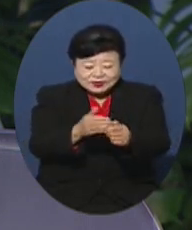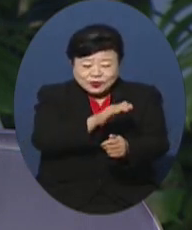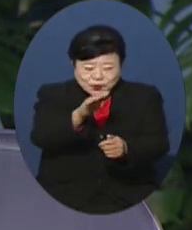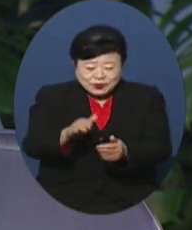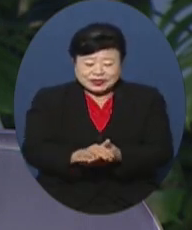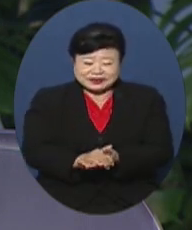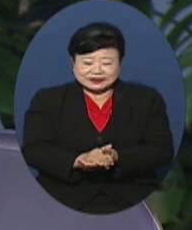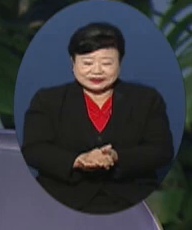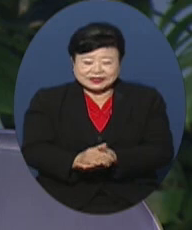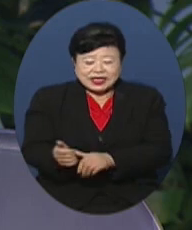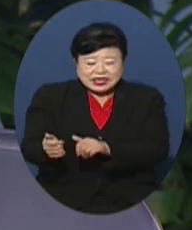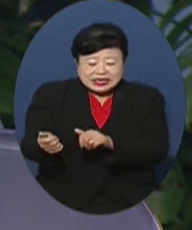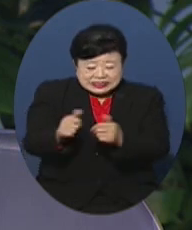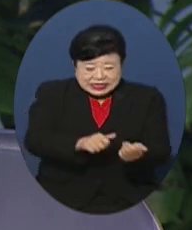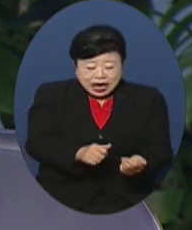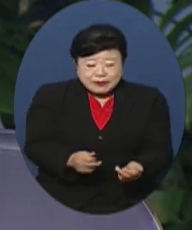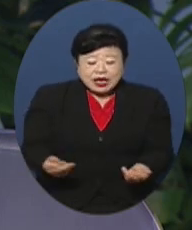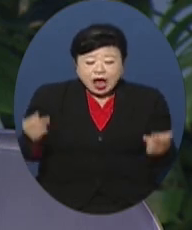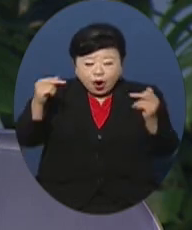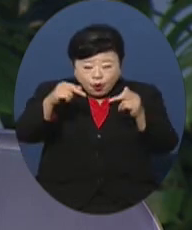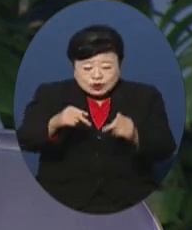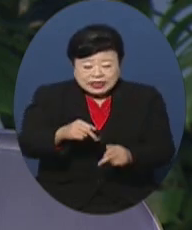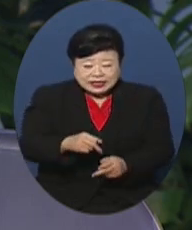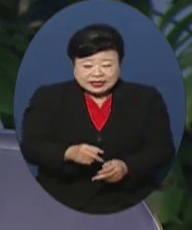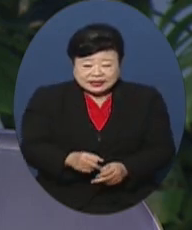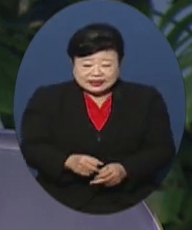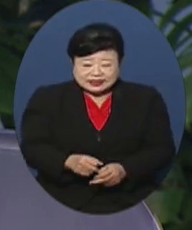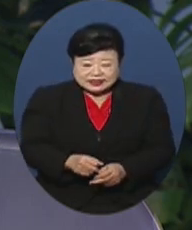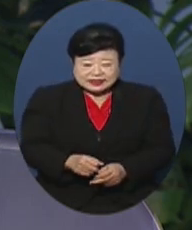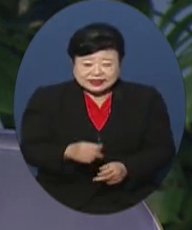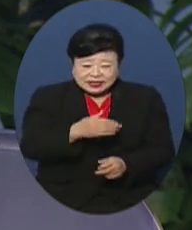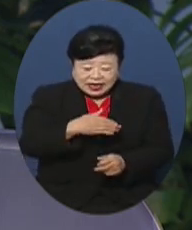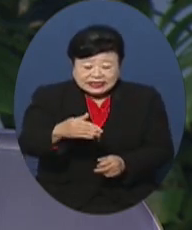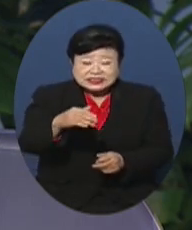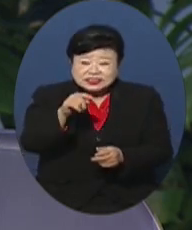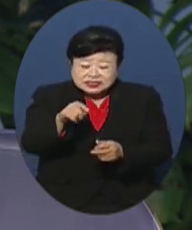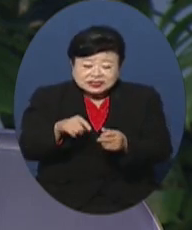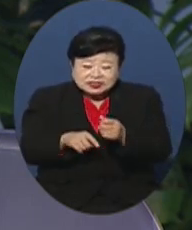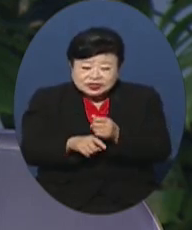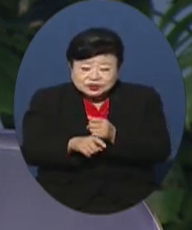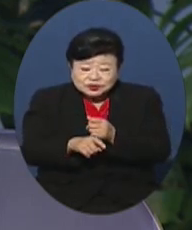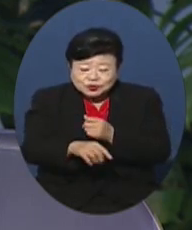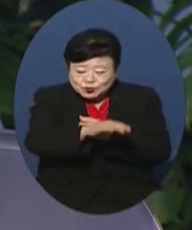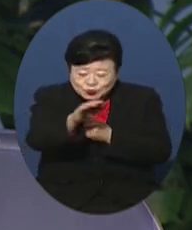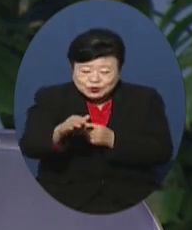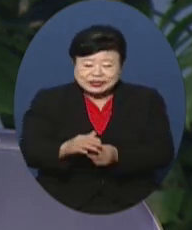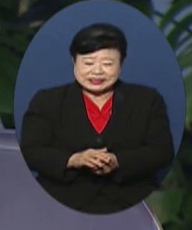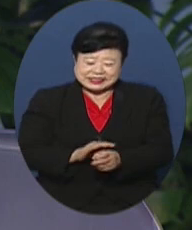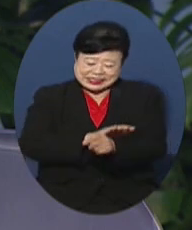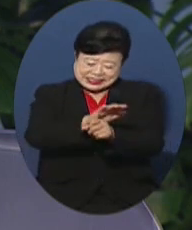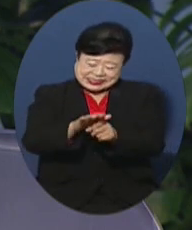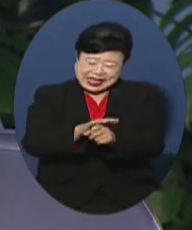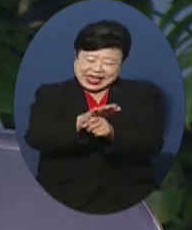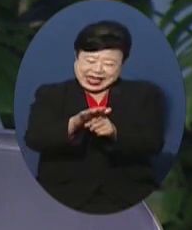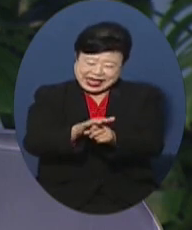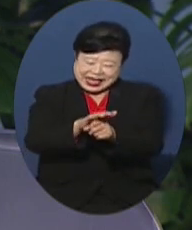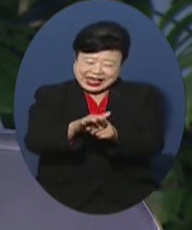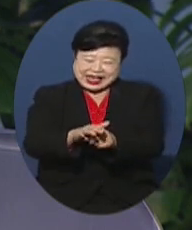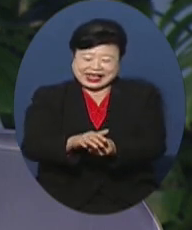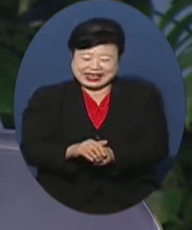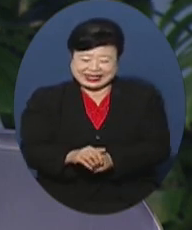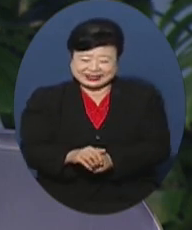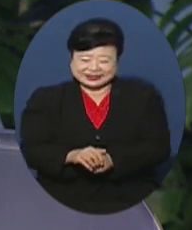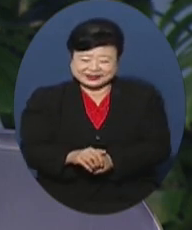우리로 사망의 꼴짜기를 지나고 하시는 것은 우리를 사랑하시기를